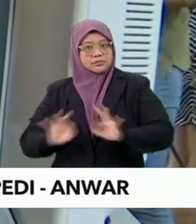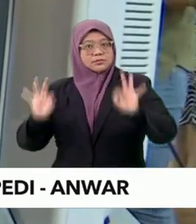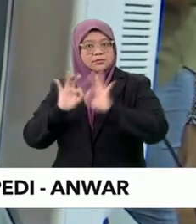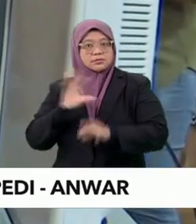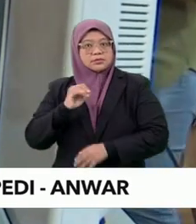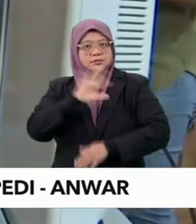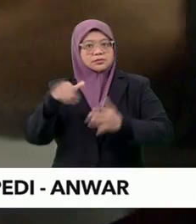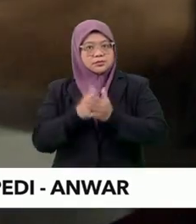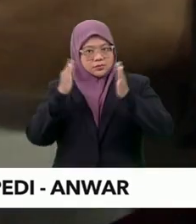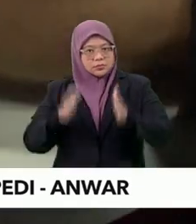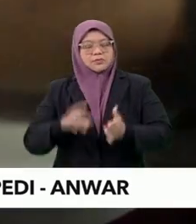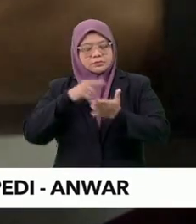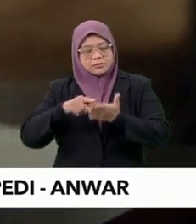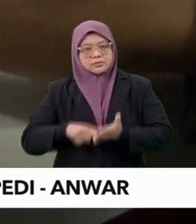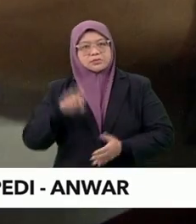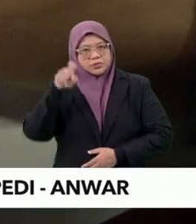peringkatia